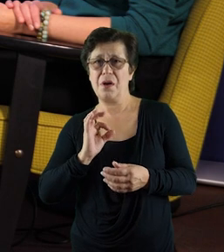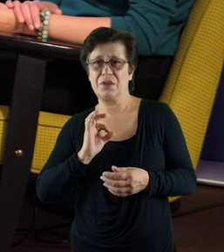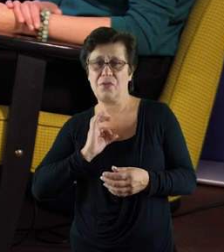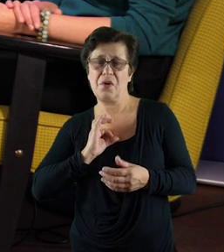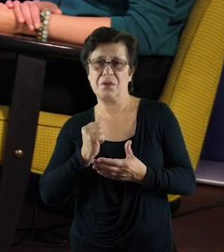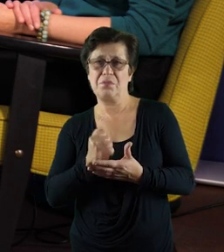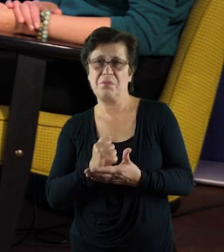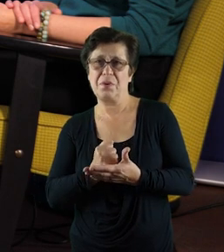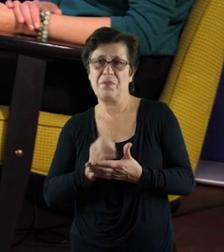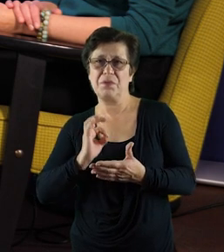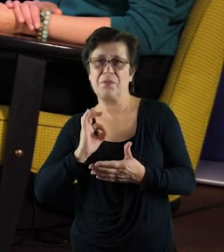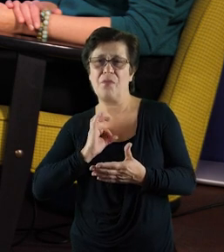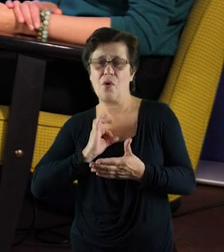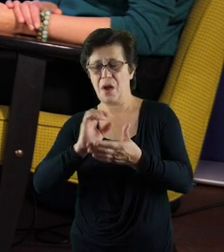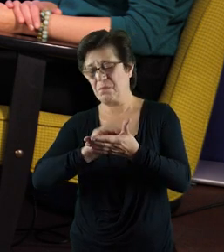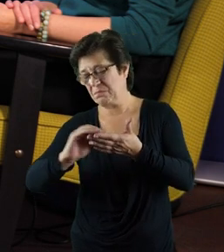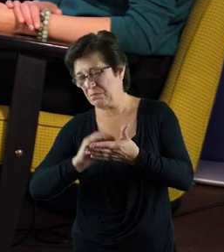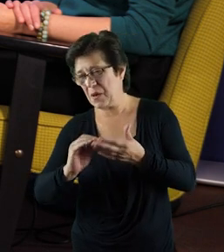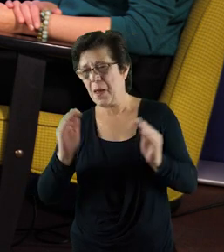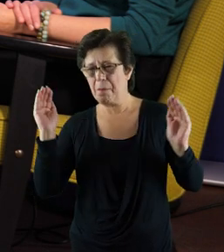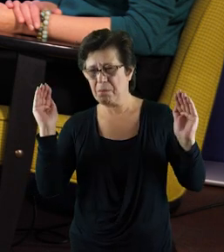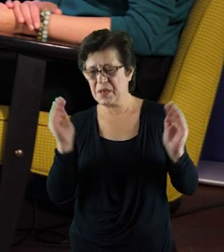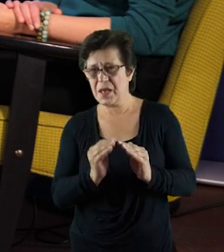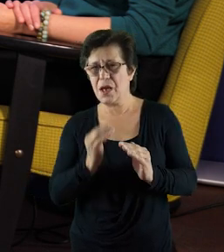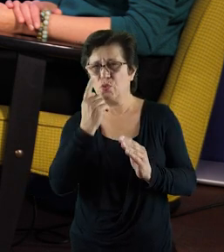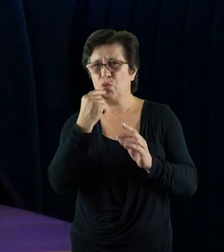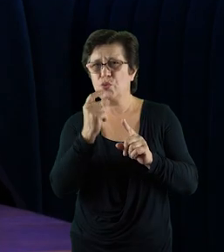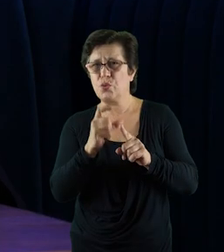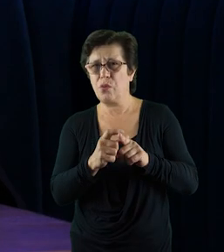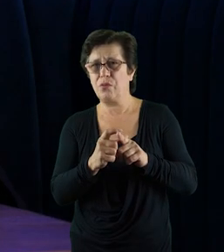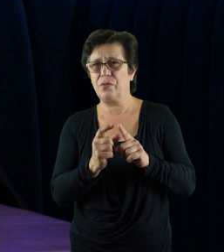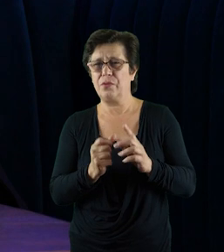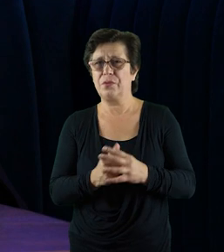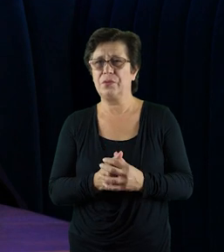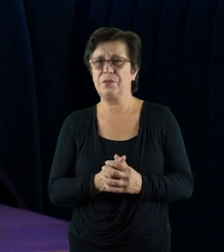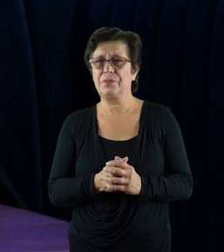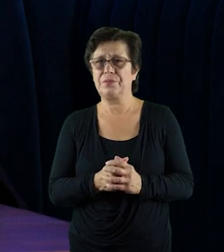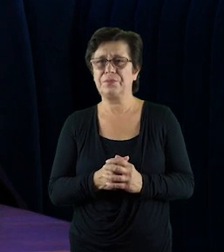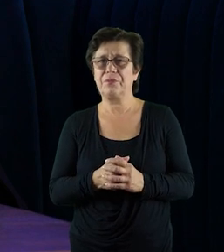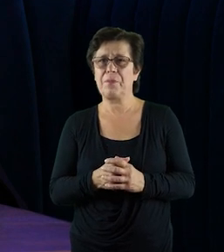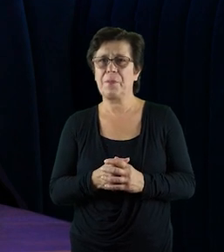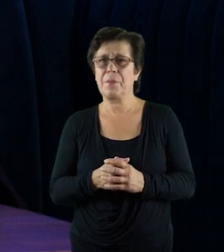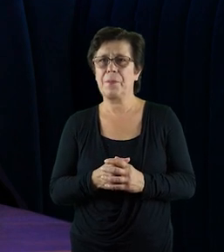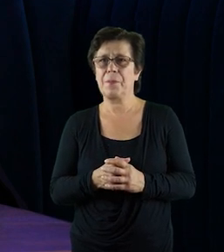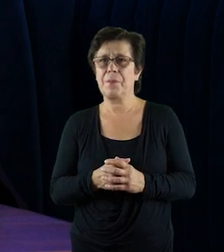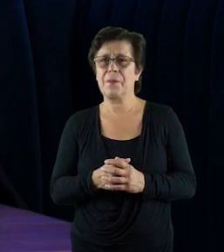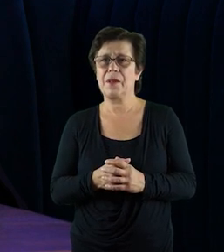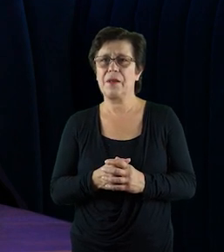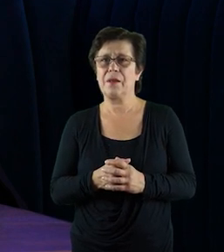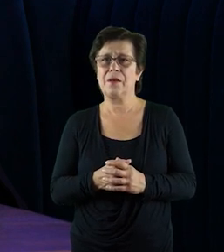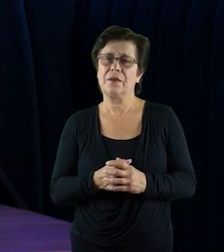No, pewne jego frazy typu najmniej słów są jakimiś uniwersalnymi po prostu